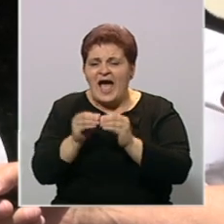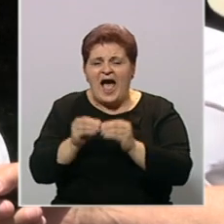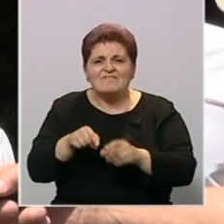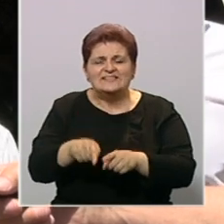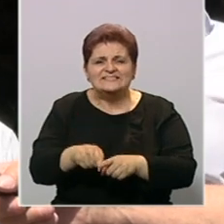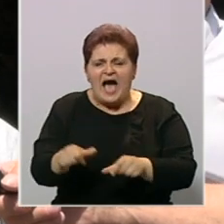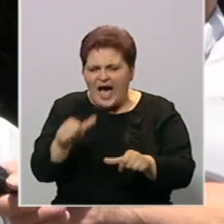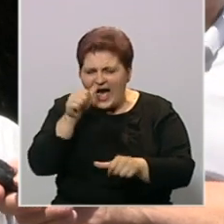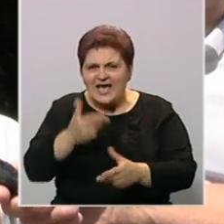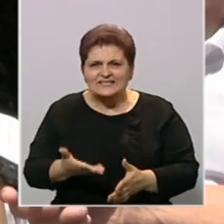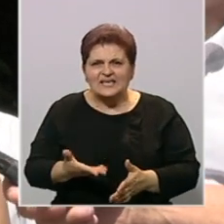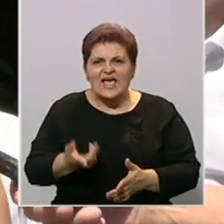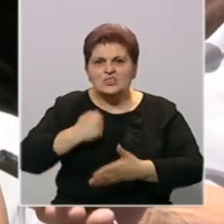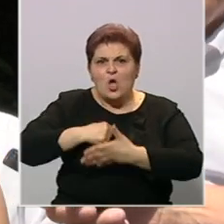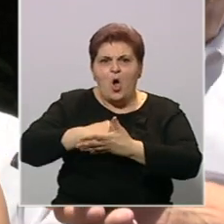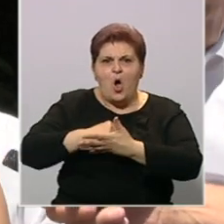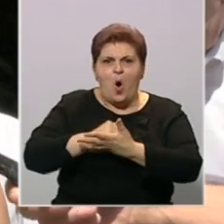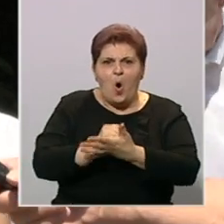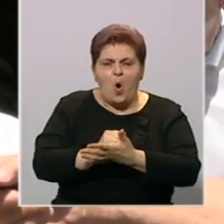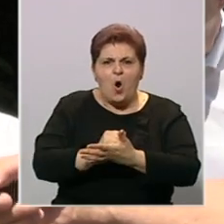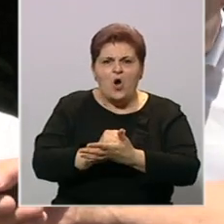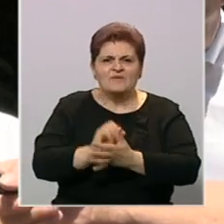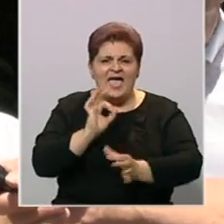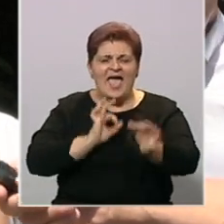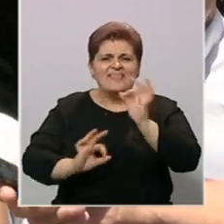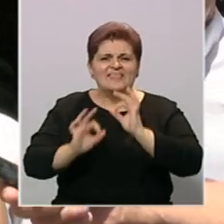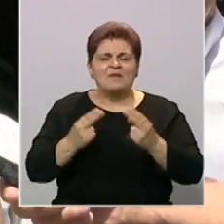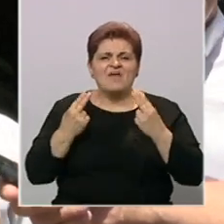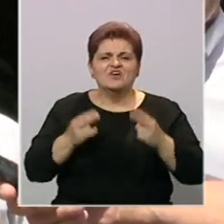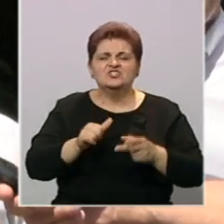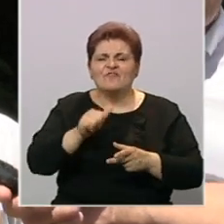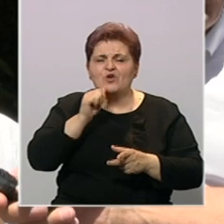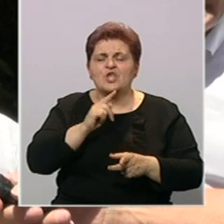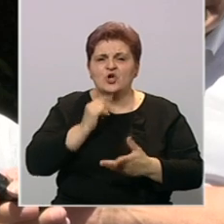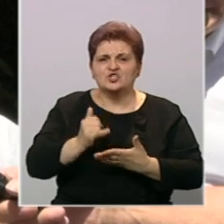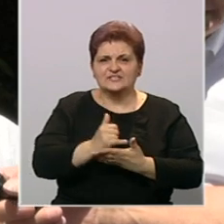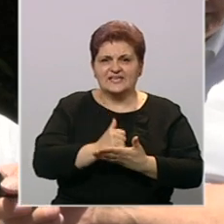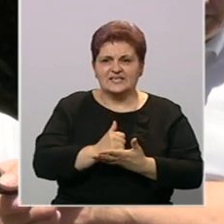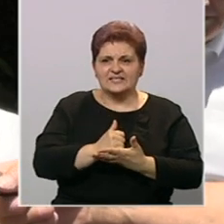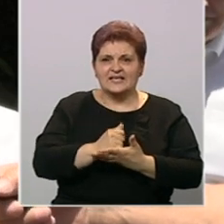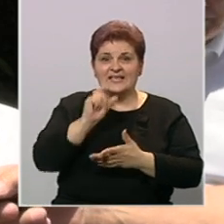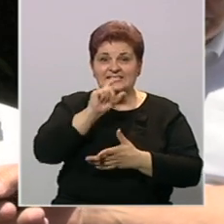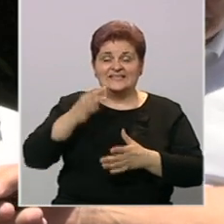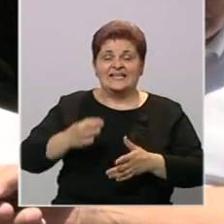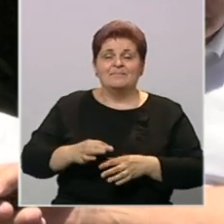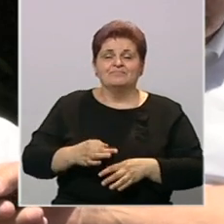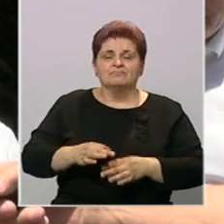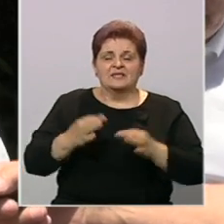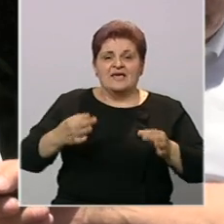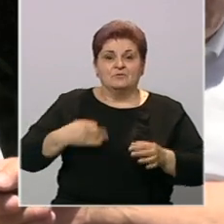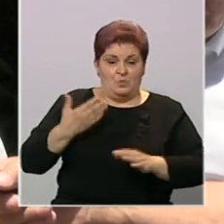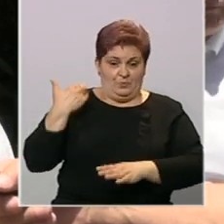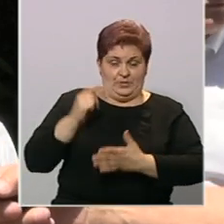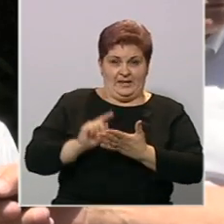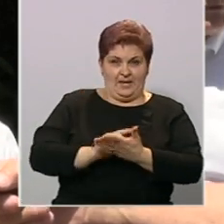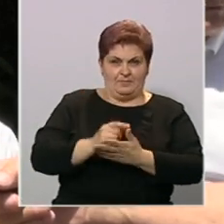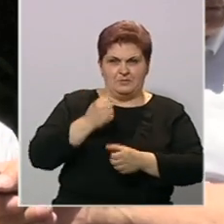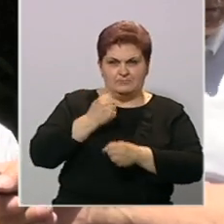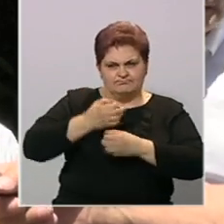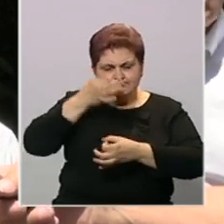i utvrđivanje terapijske vrijednosti ove vode koja će se koristiti. Institut za javno zdravlje u proteklom periodu